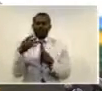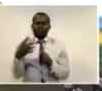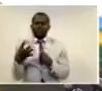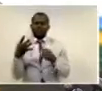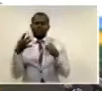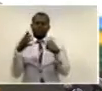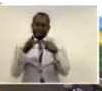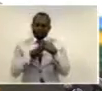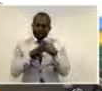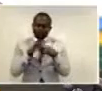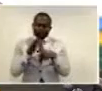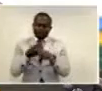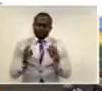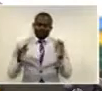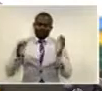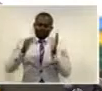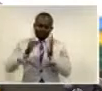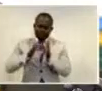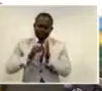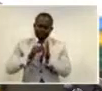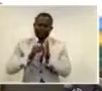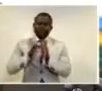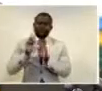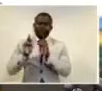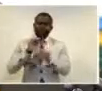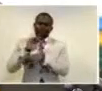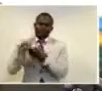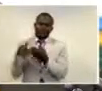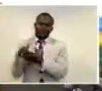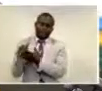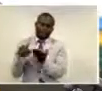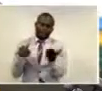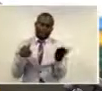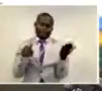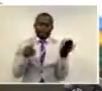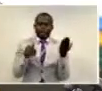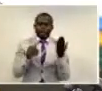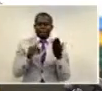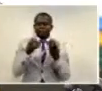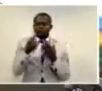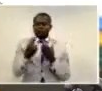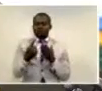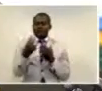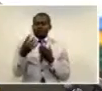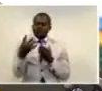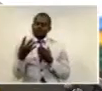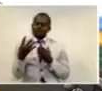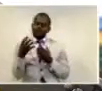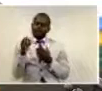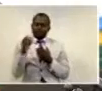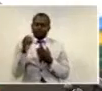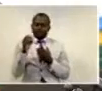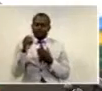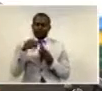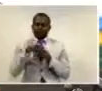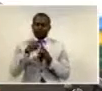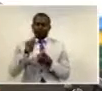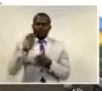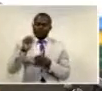88,849, kandi bari ku bucucike bw'abaturage 40,000 kuri kilometero karimwe.